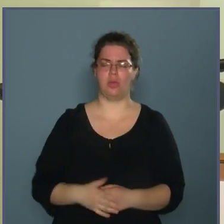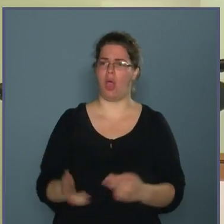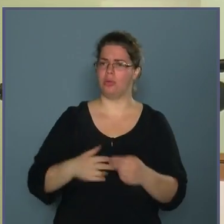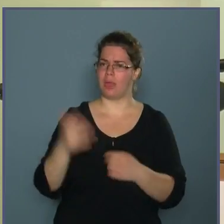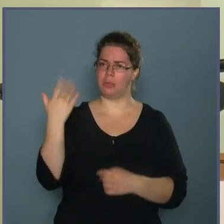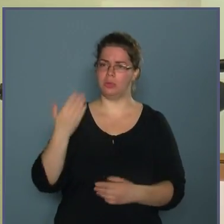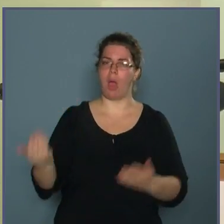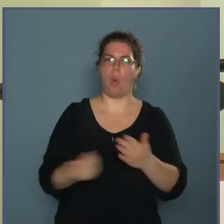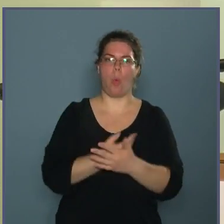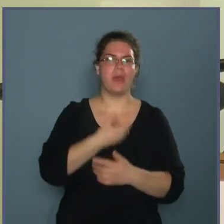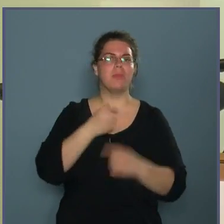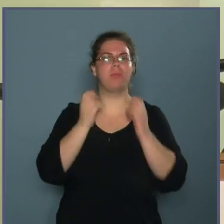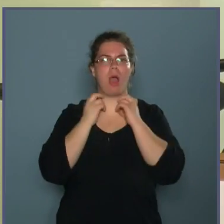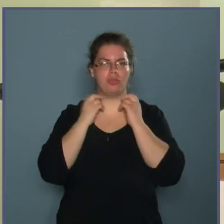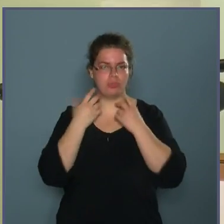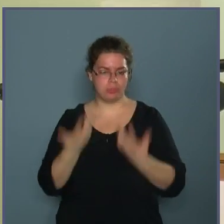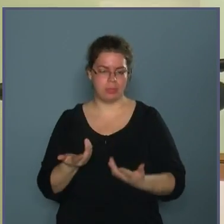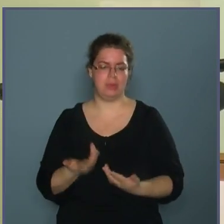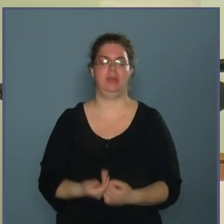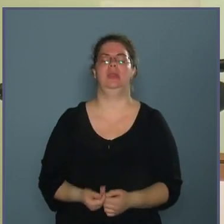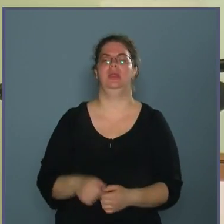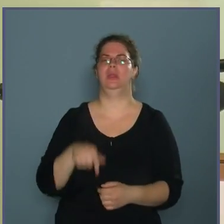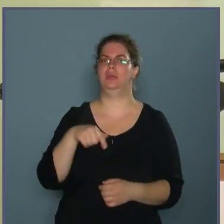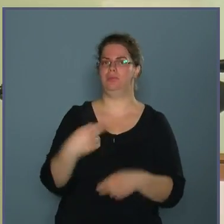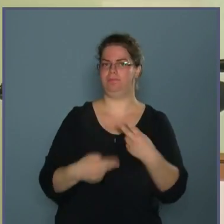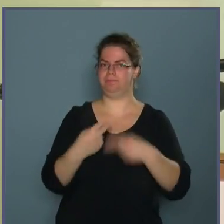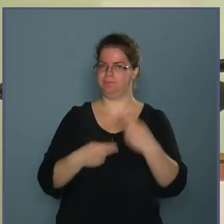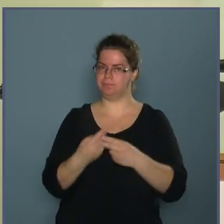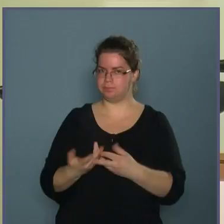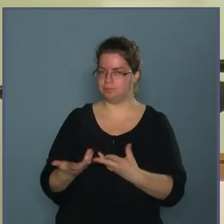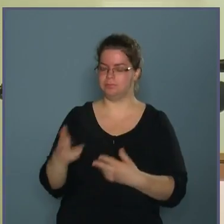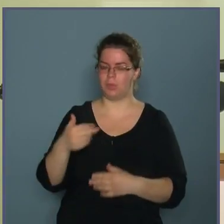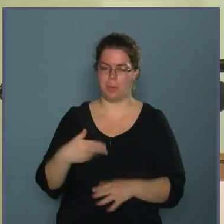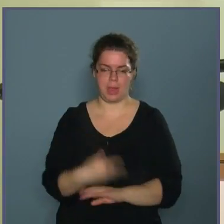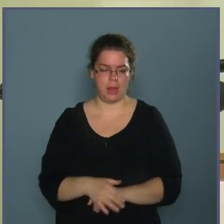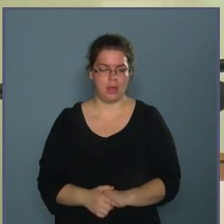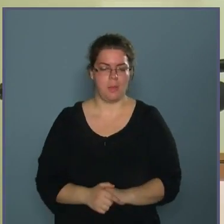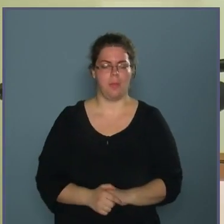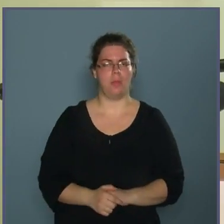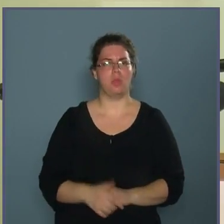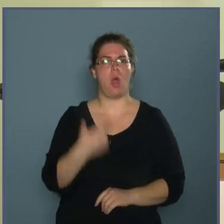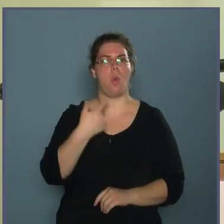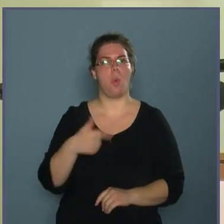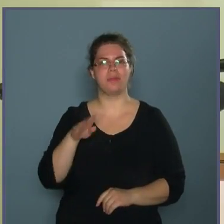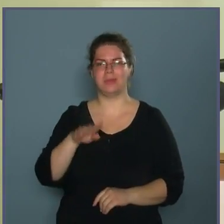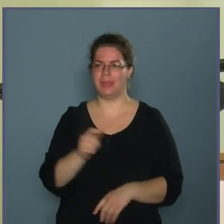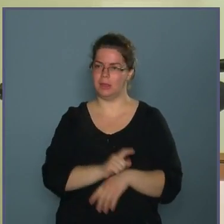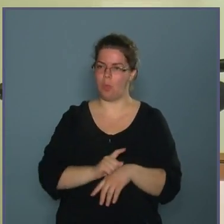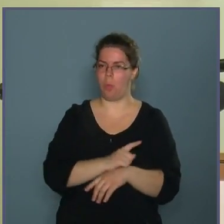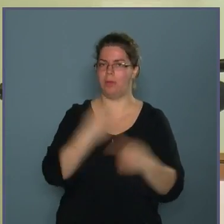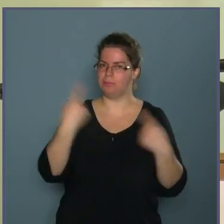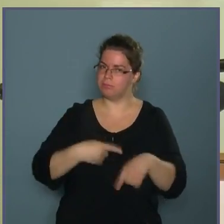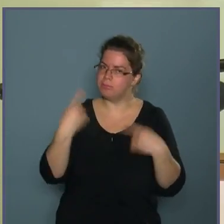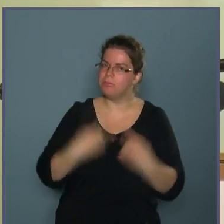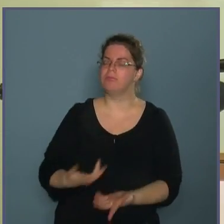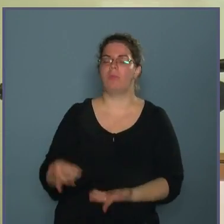új pajzsmirigy vizsgálatra alkalmas gammakamerát. A folyamatos 24 órás sebészeti ügyeleti rend bevezetése